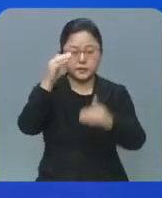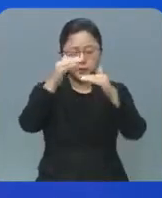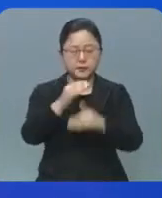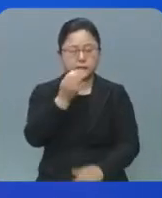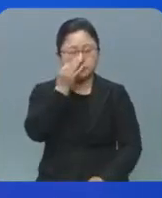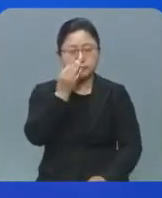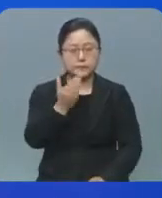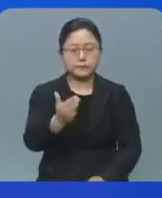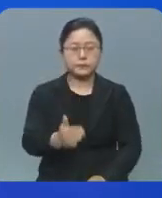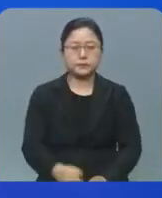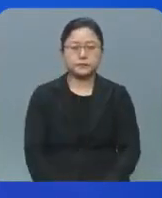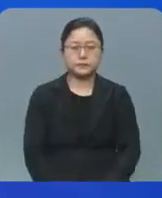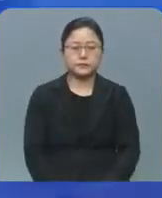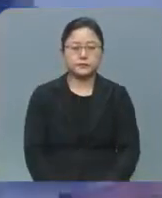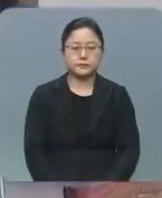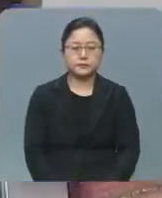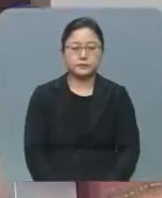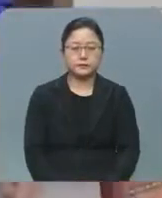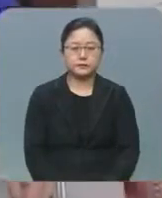기자의 보도입니다.